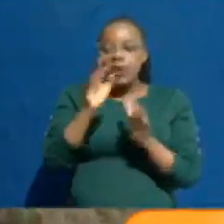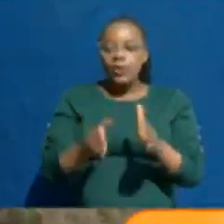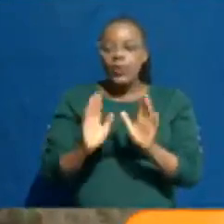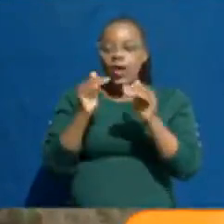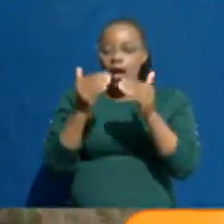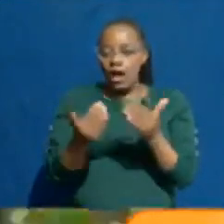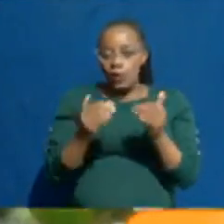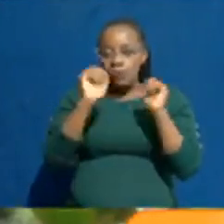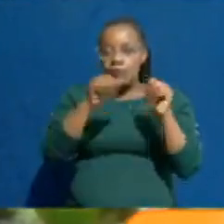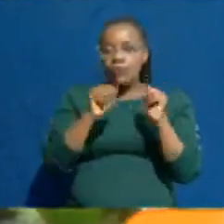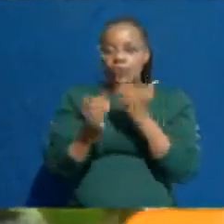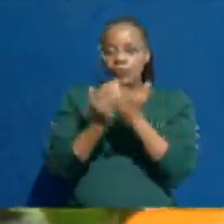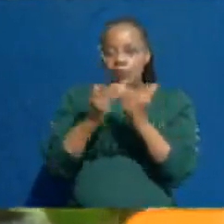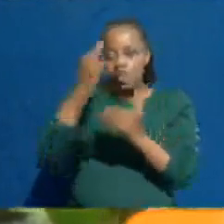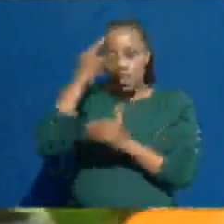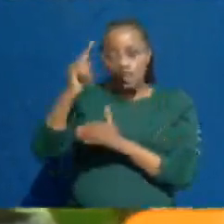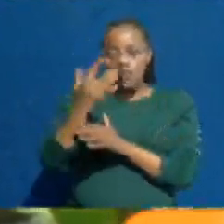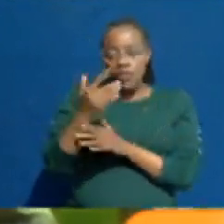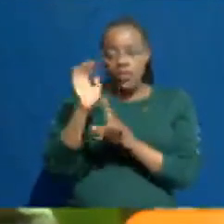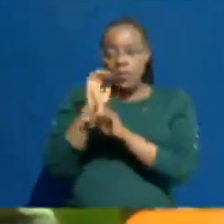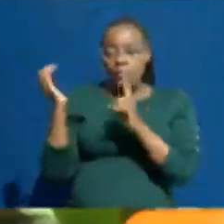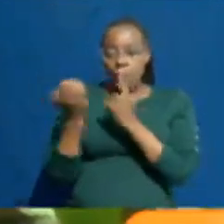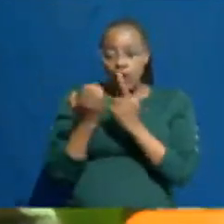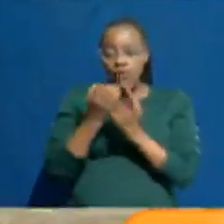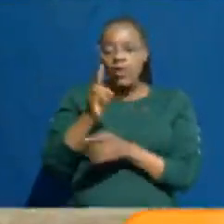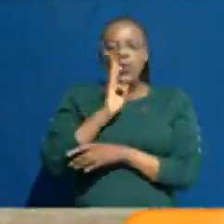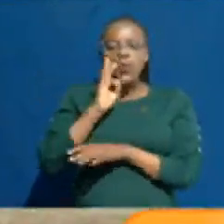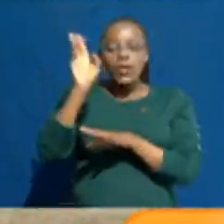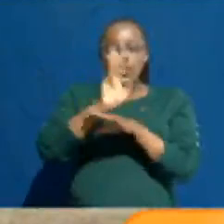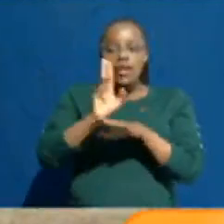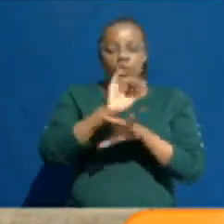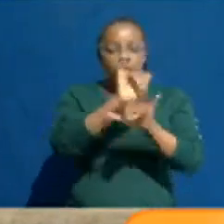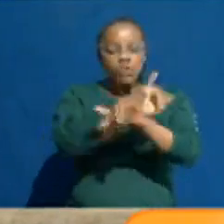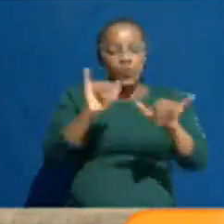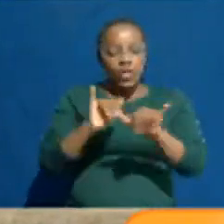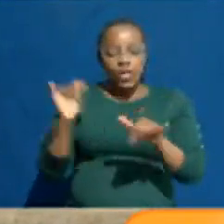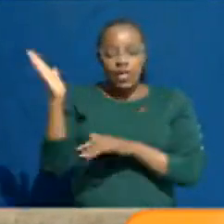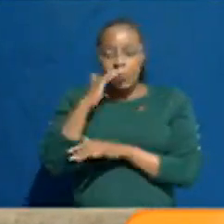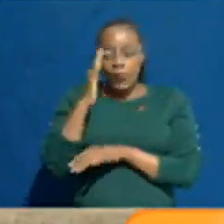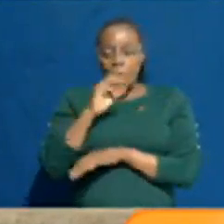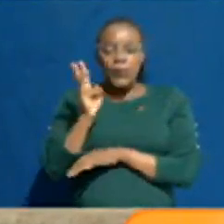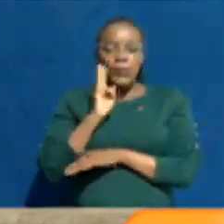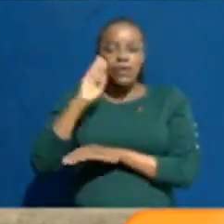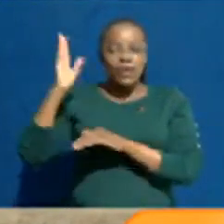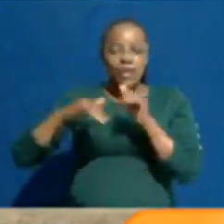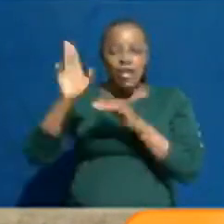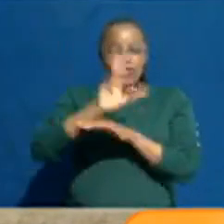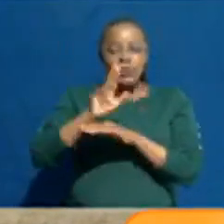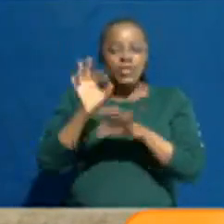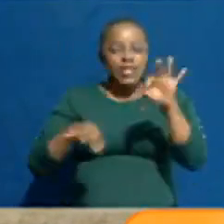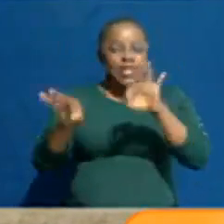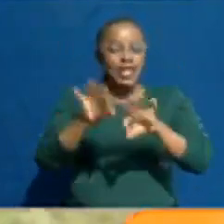mojawapo ya kutunza mazingira, magugu maji ndio hutumika kusafisha maji taka badala ya kemikali.